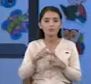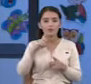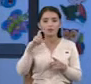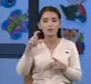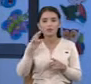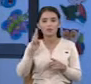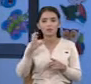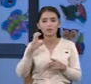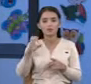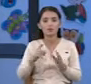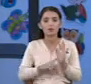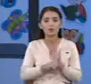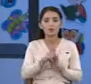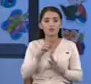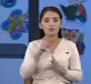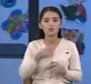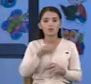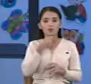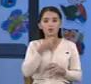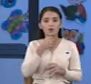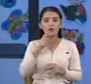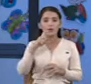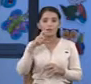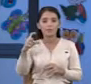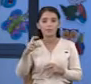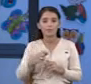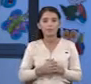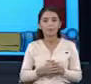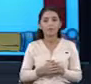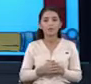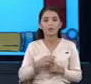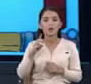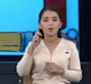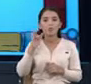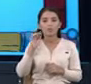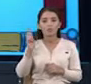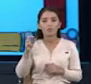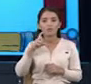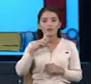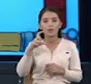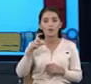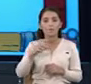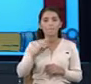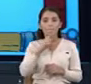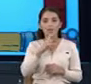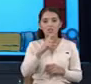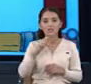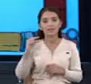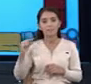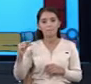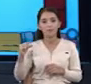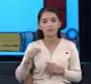Слово «экскаватор» начинается с буквы «Э». Буква «Э» – большая